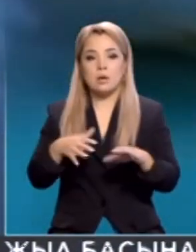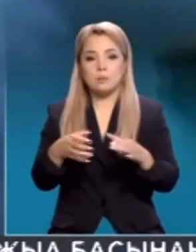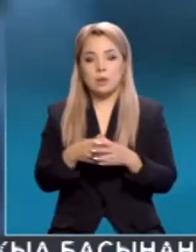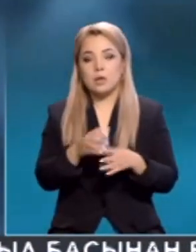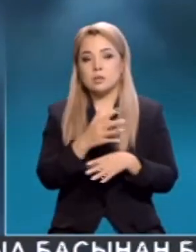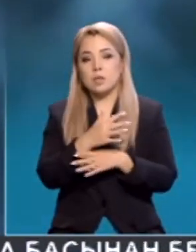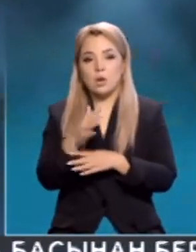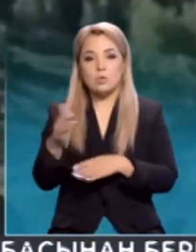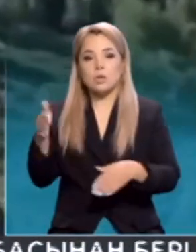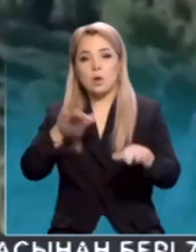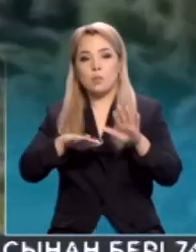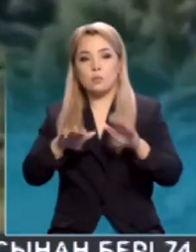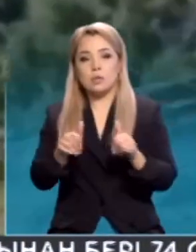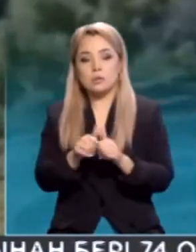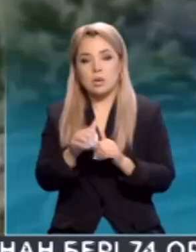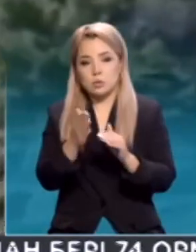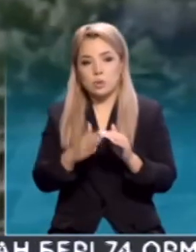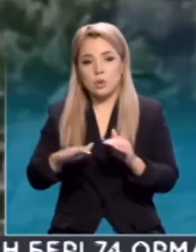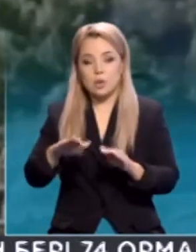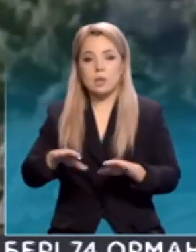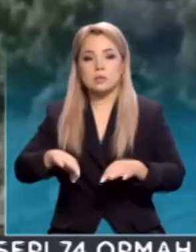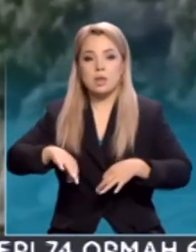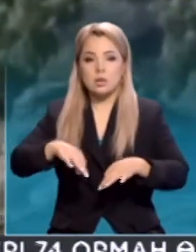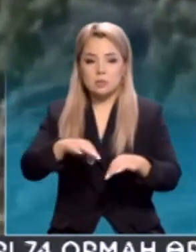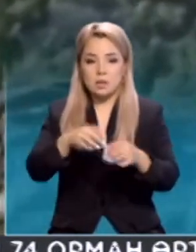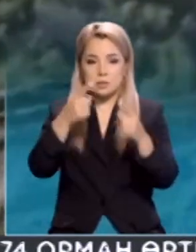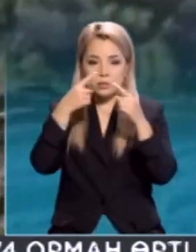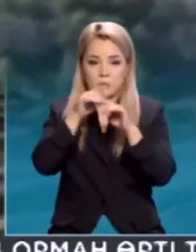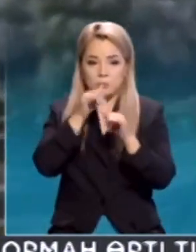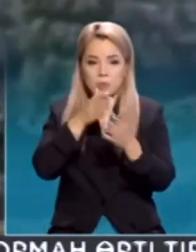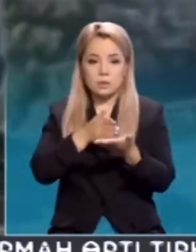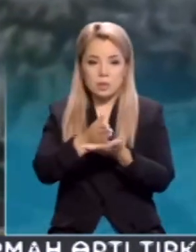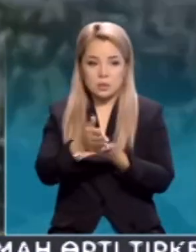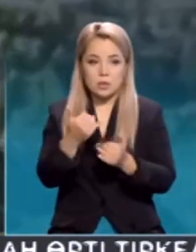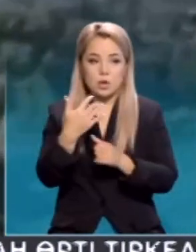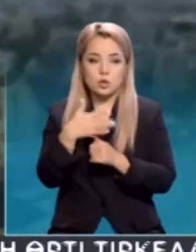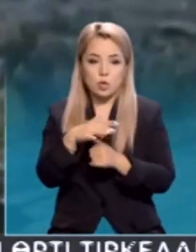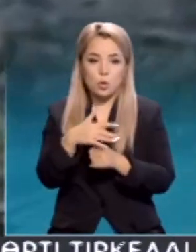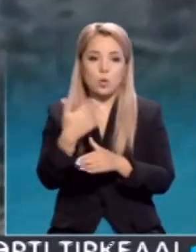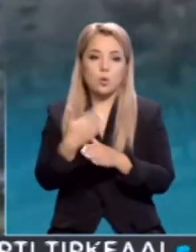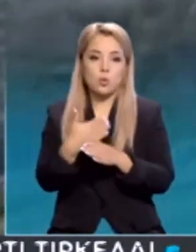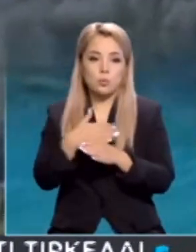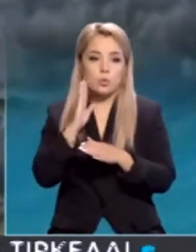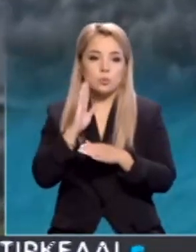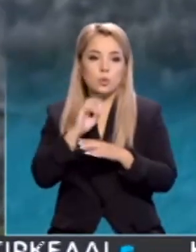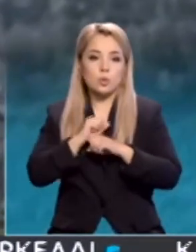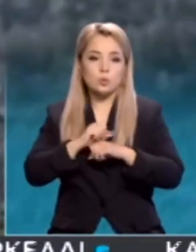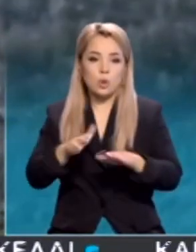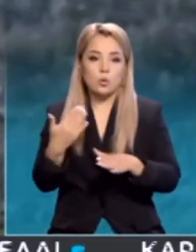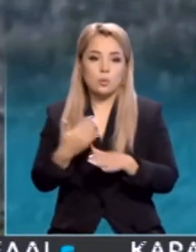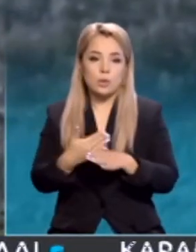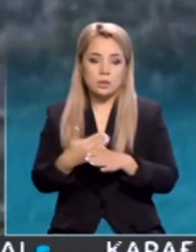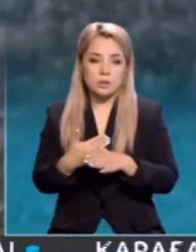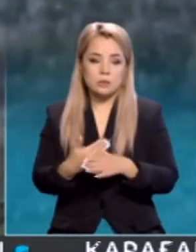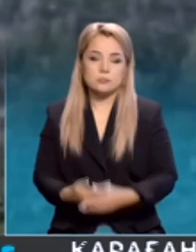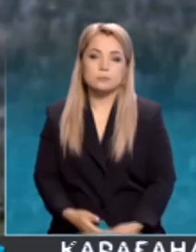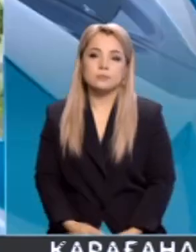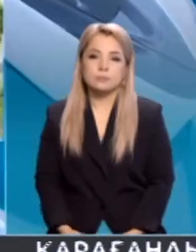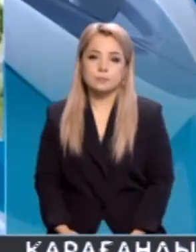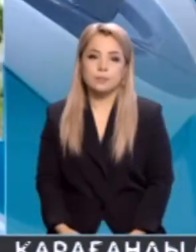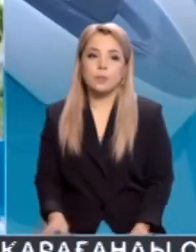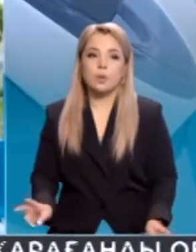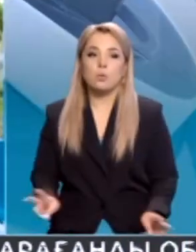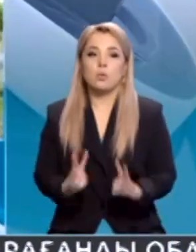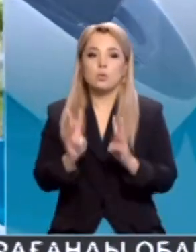таулы, шоқылы болғандықтан техника қозғалысы қиындаған. Соған байланысты тікұшақ көмегімен су төгу жалғасуда. Өрт